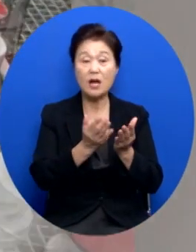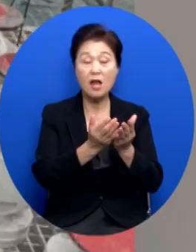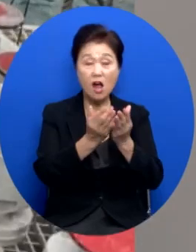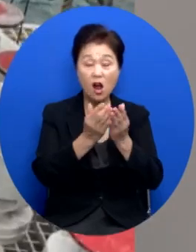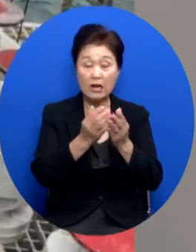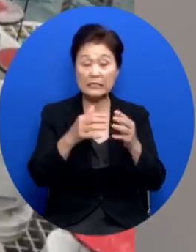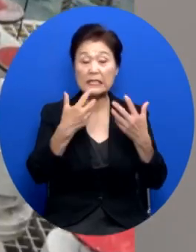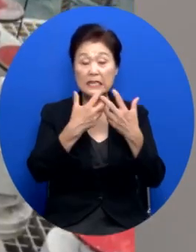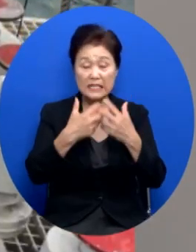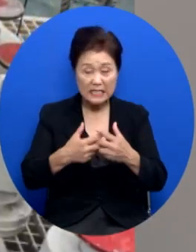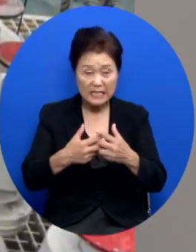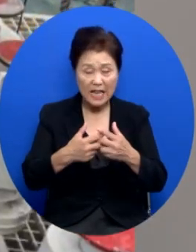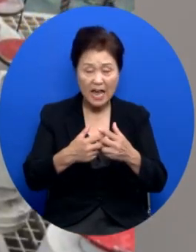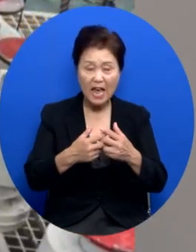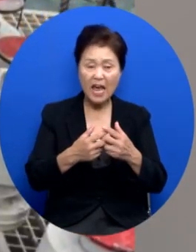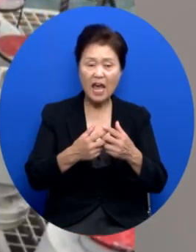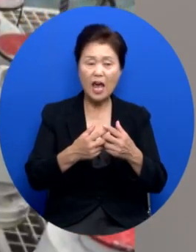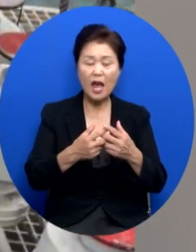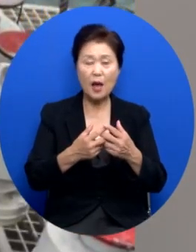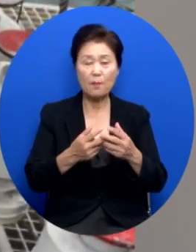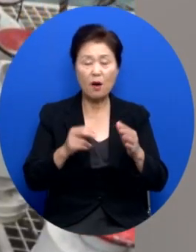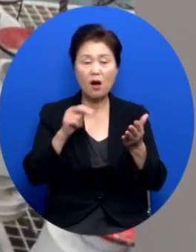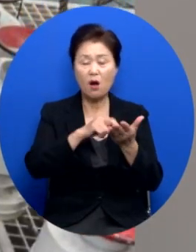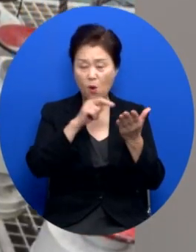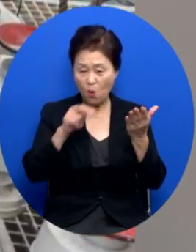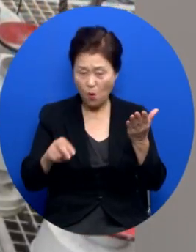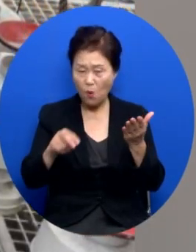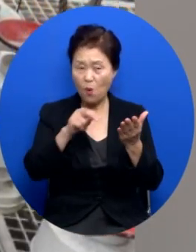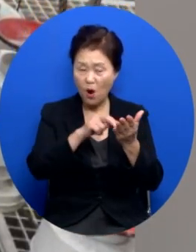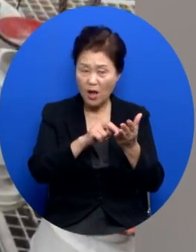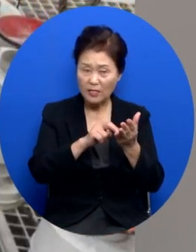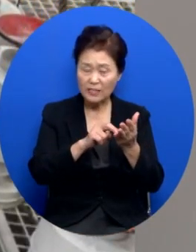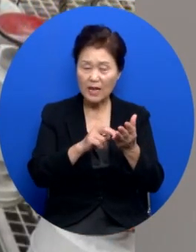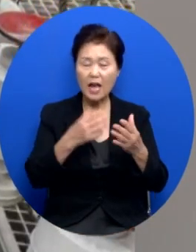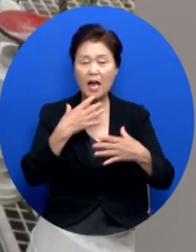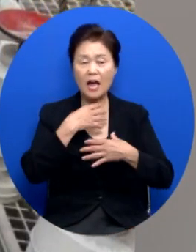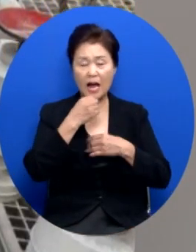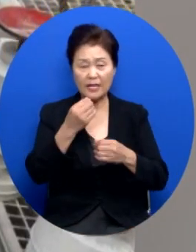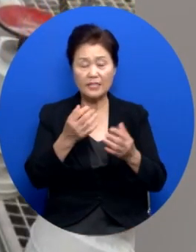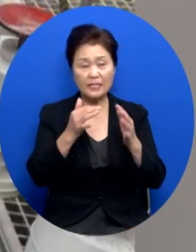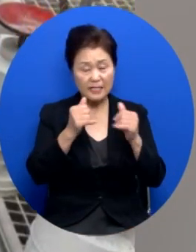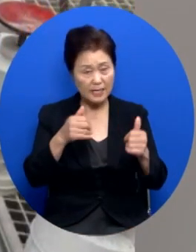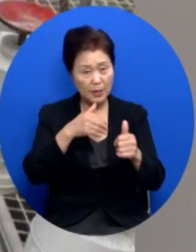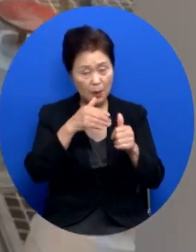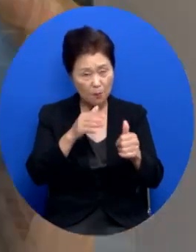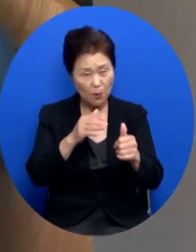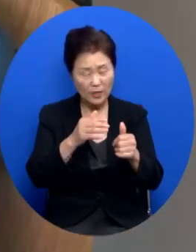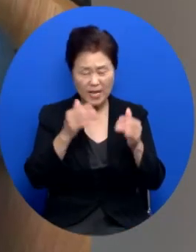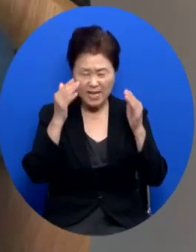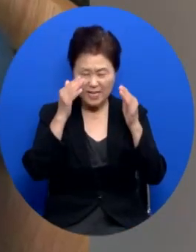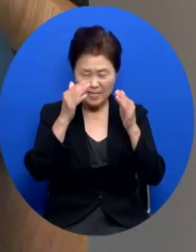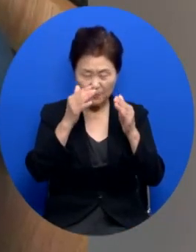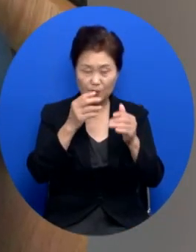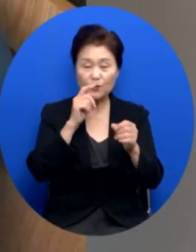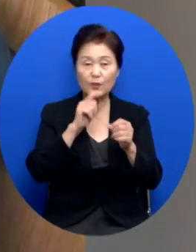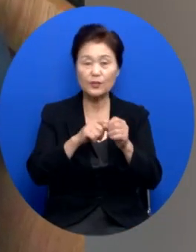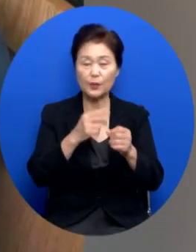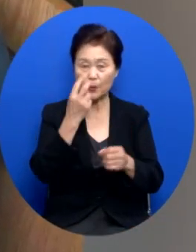설비 관리 실태와 여객 승하차 안전관리 요원 배치, 수화물 고방 여부 등을 집중적으로 점검할 방침입니다.